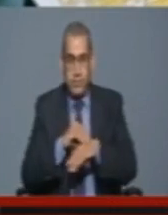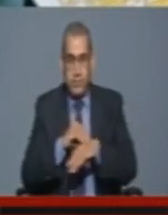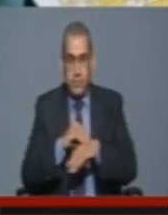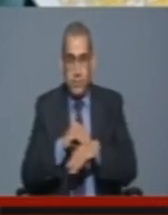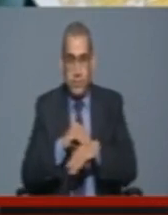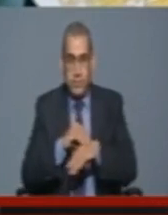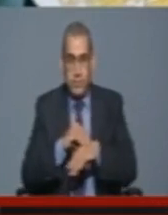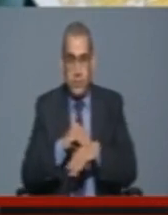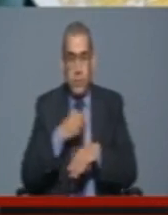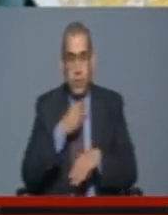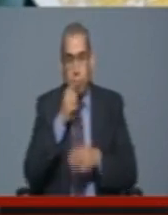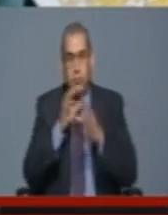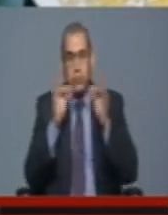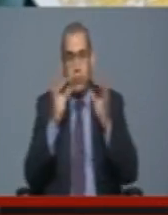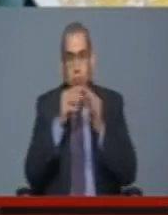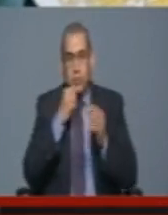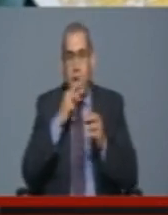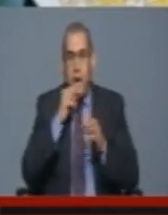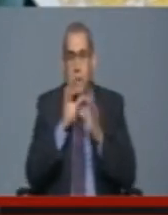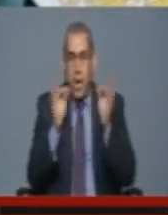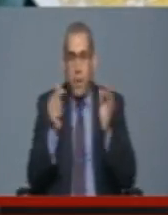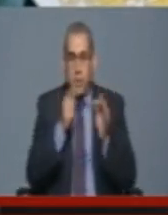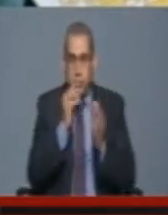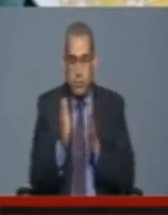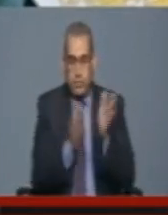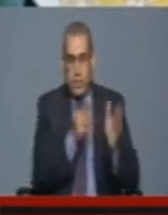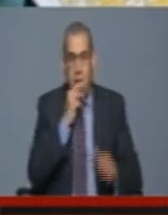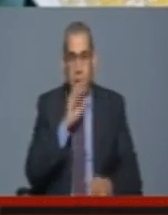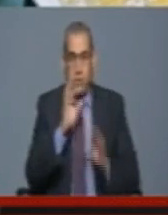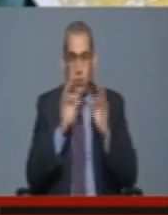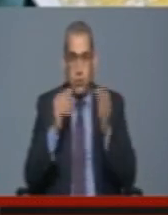أننا أتحدث قليلا في هذه النقطة.